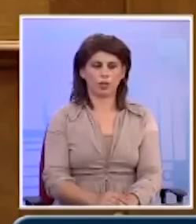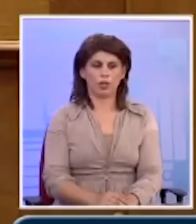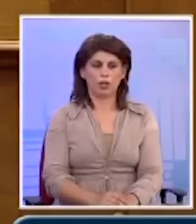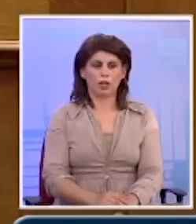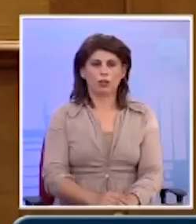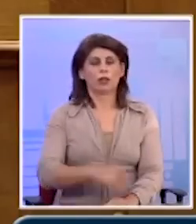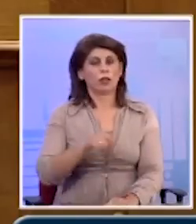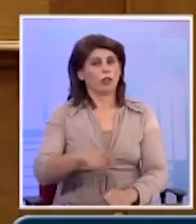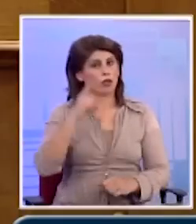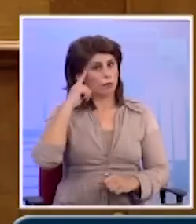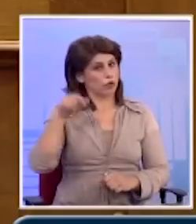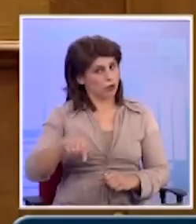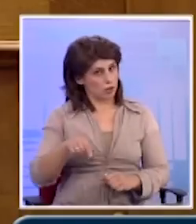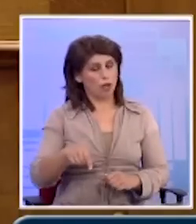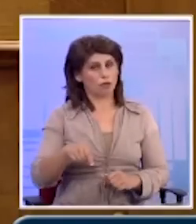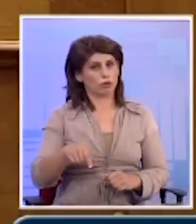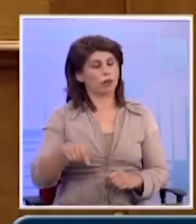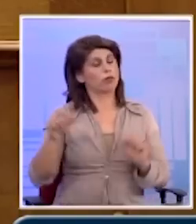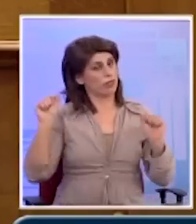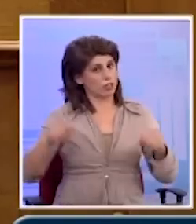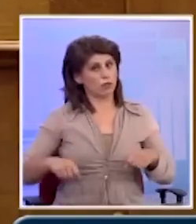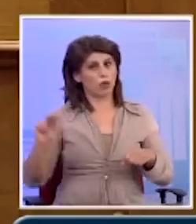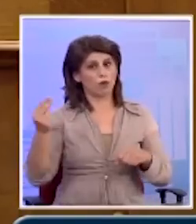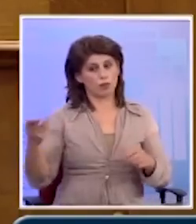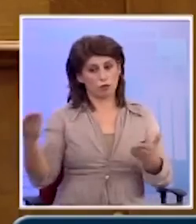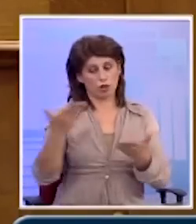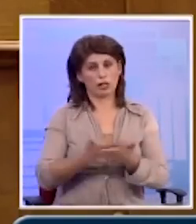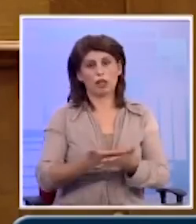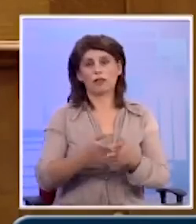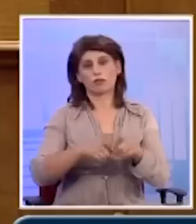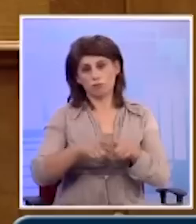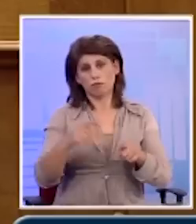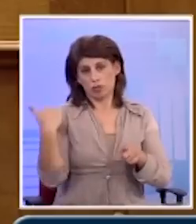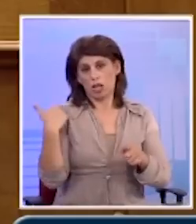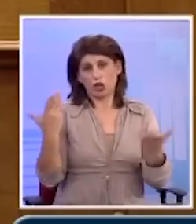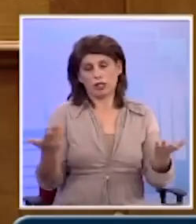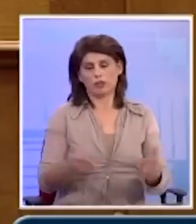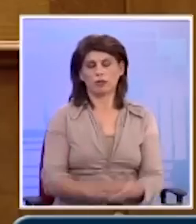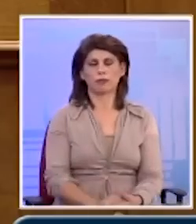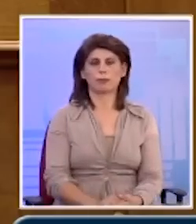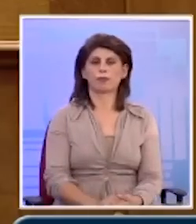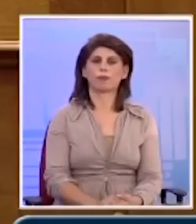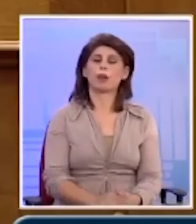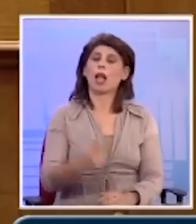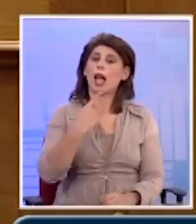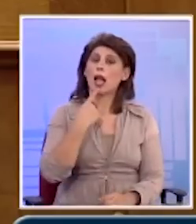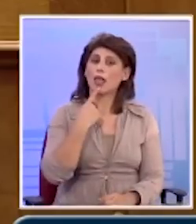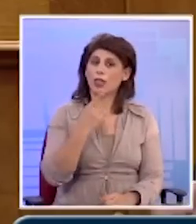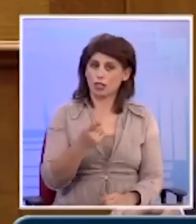Και εδώ νομίζω ότι σε αυτό θα συνηγορήσουν τουλάχιστον οι βουλευτές που κατέθεσαν τις σχετικές ερωτήσεις. Θα σας πω